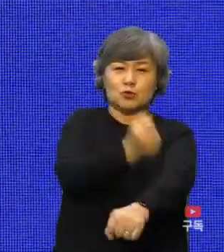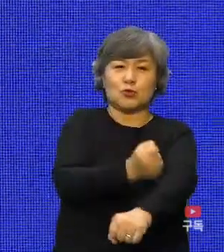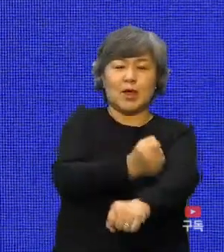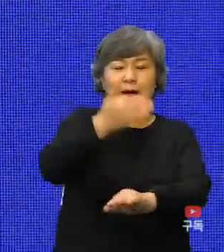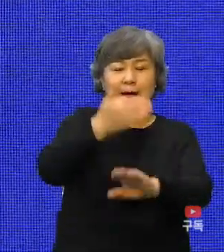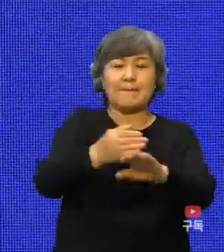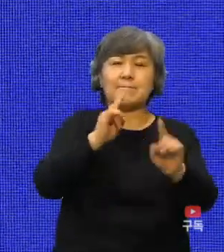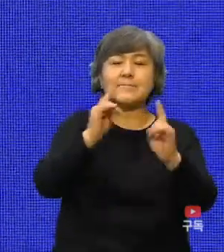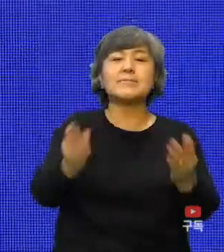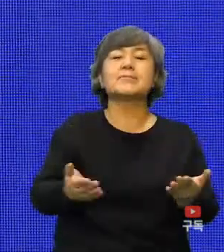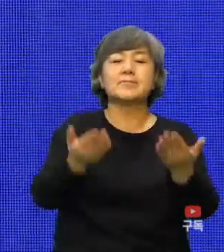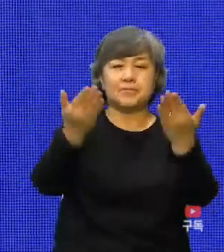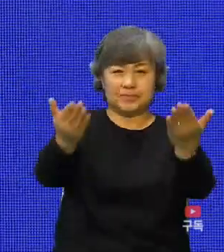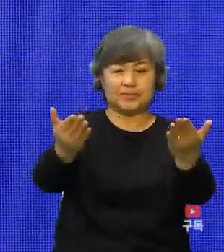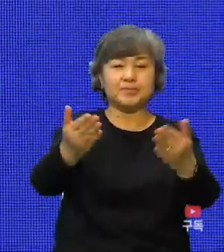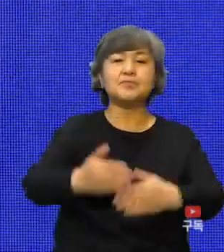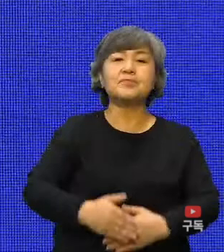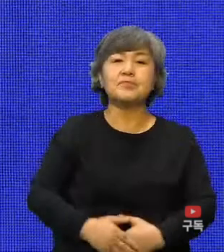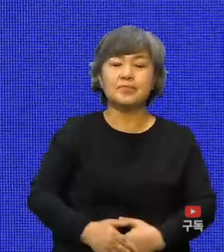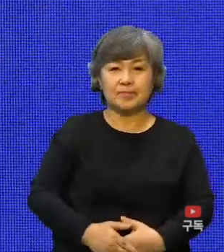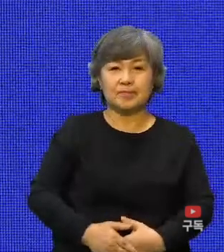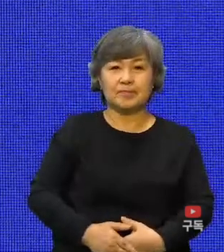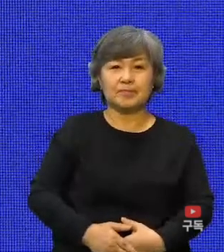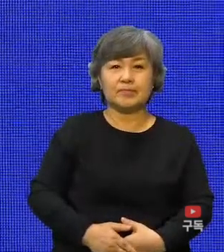감사를 드립니다.